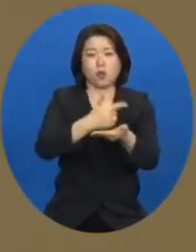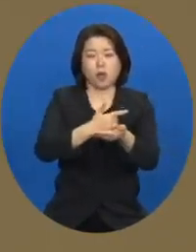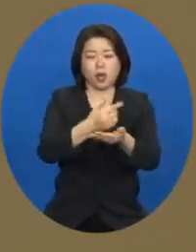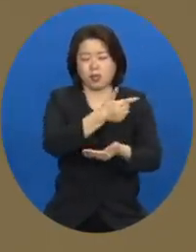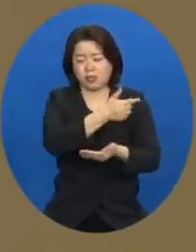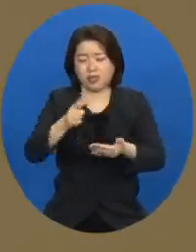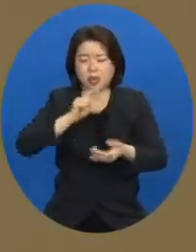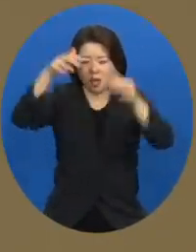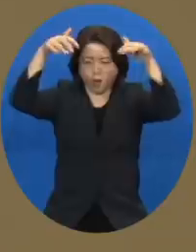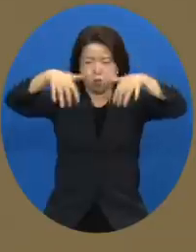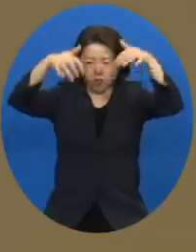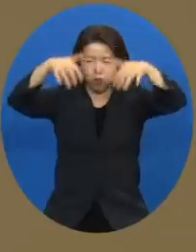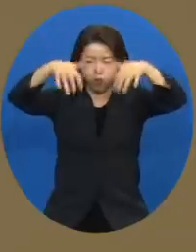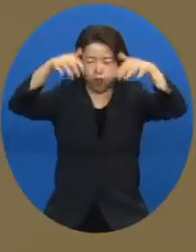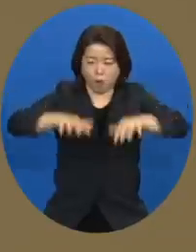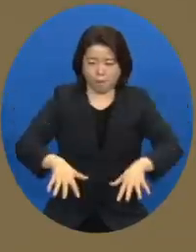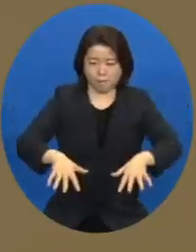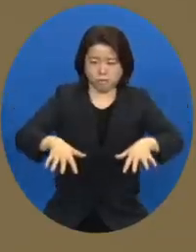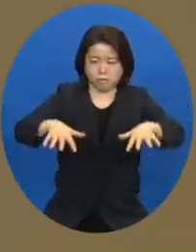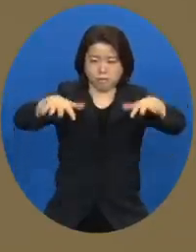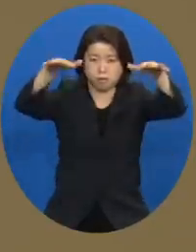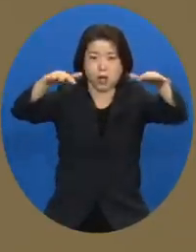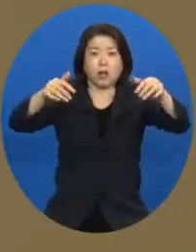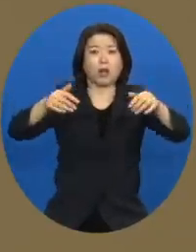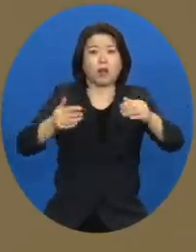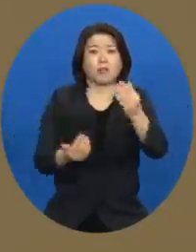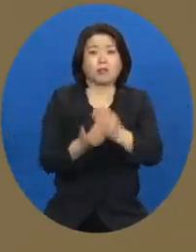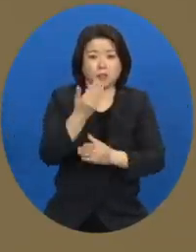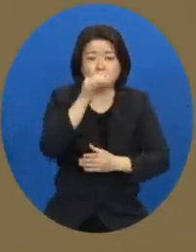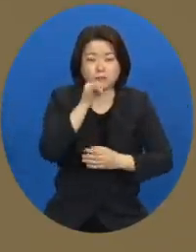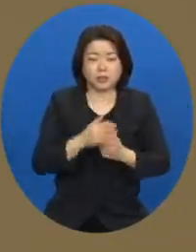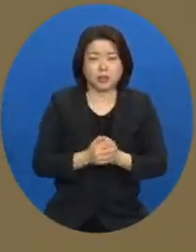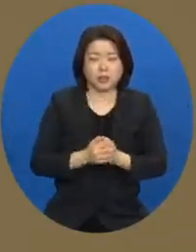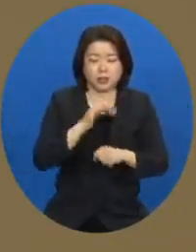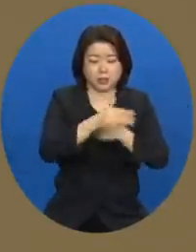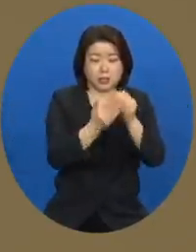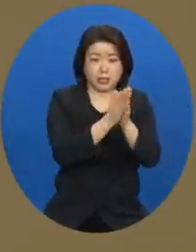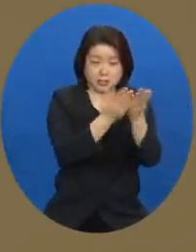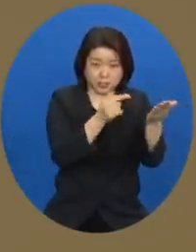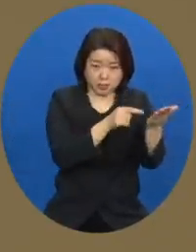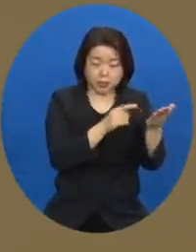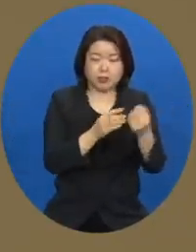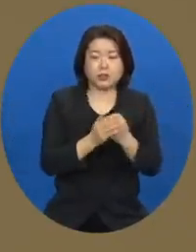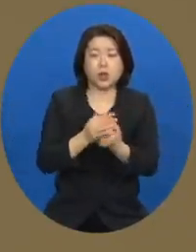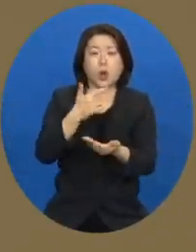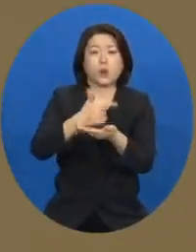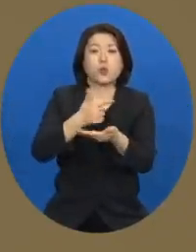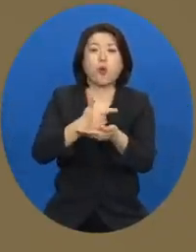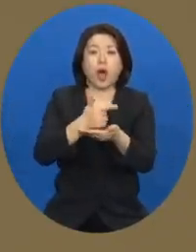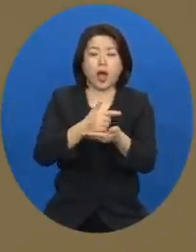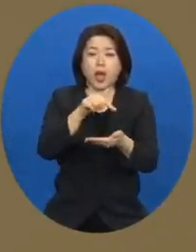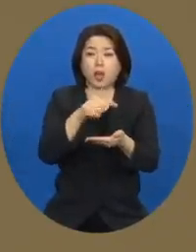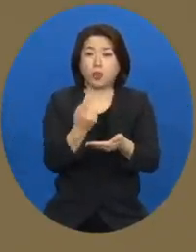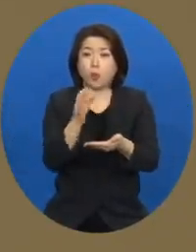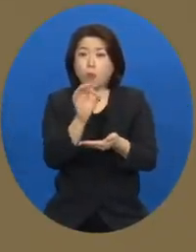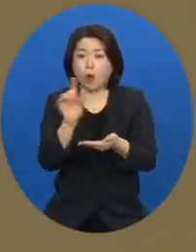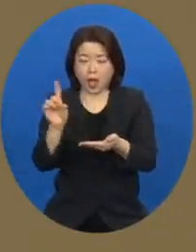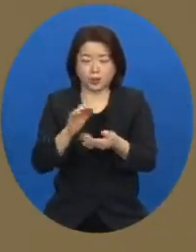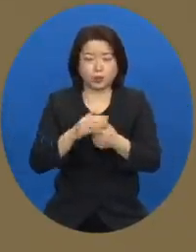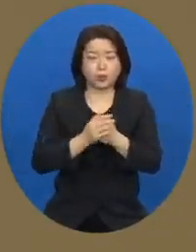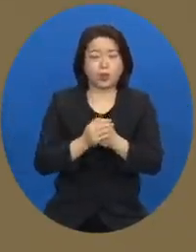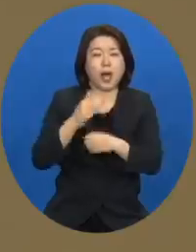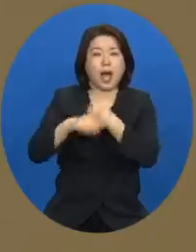일어납니다. 그런데 성경은 노아도 하나님과 동행하였다고 창세기 6장